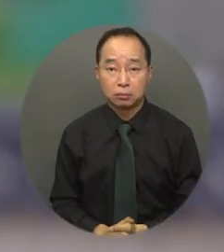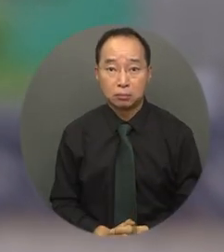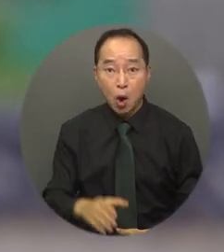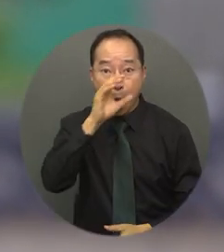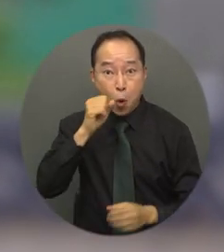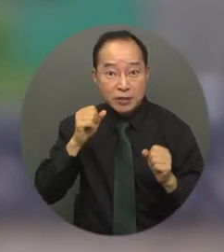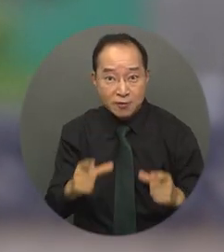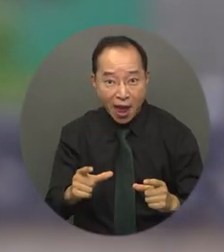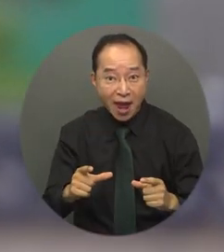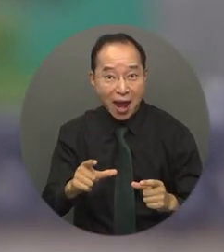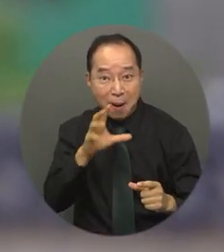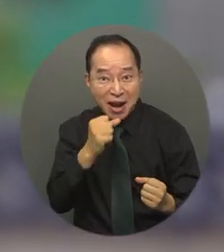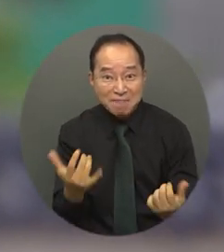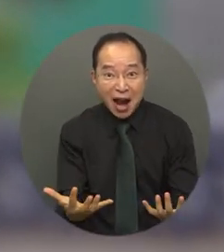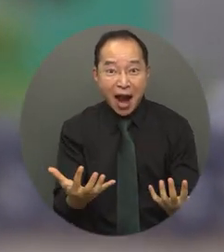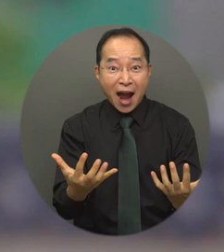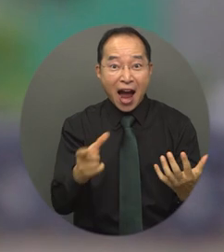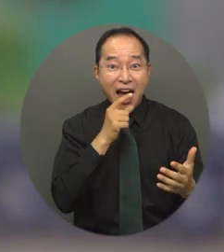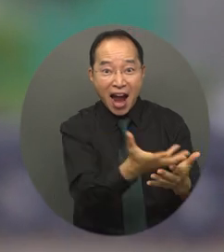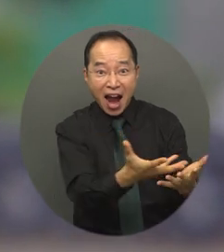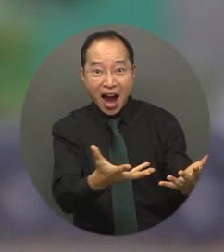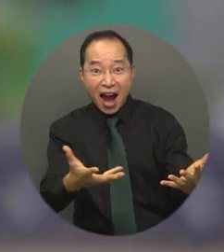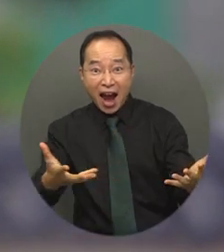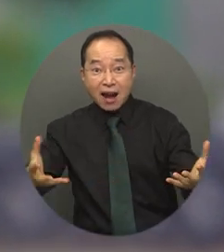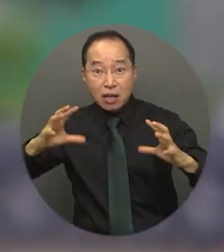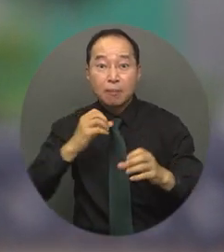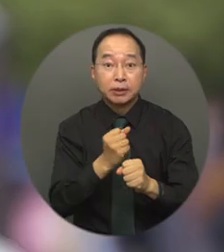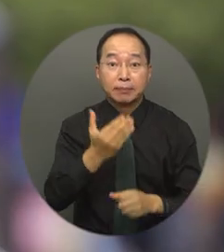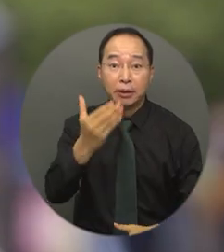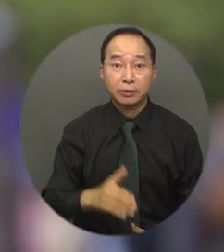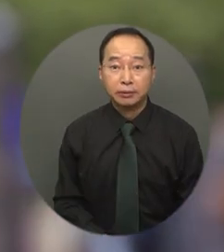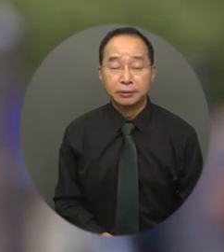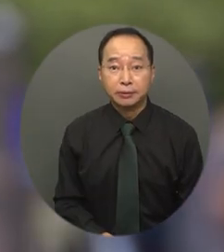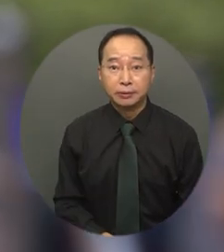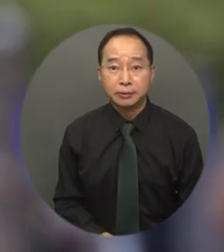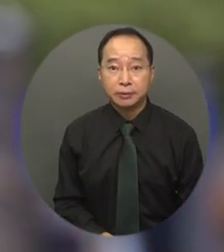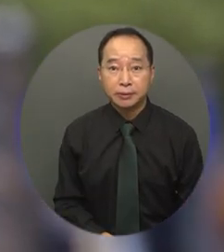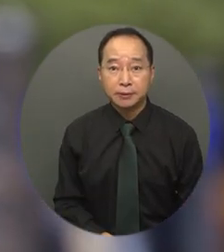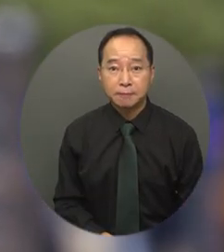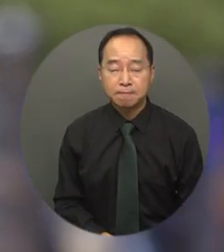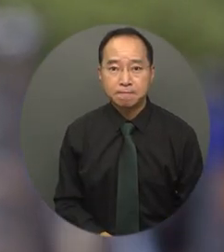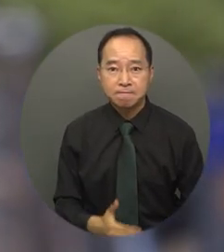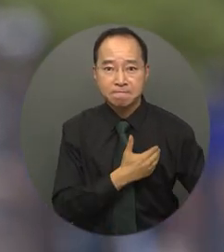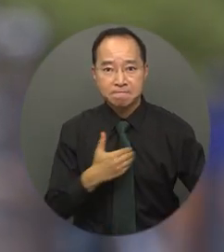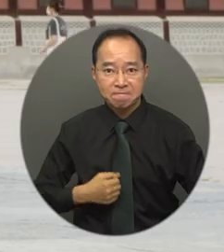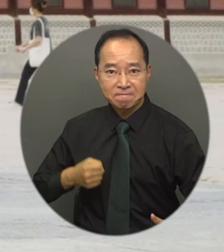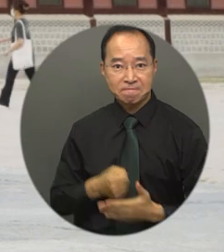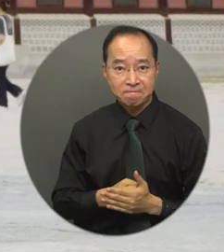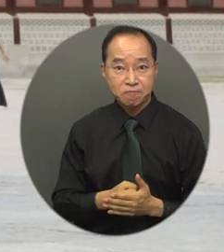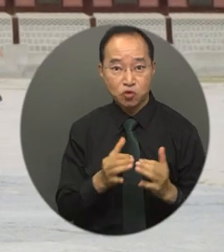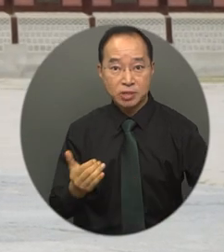강물처럼 흐르는 나라를 만들 수 있습니다. 담대한 용기로 국민